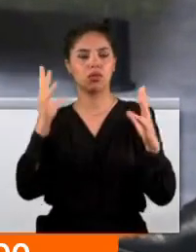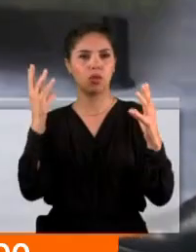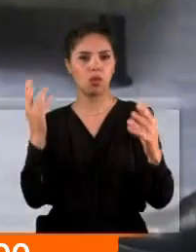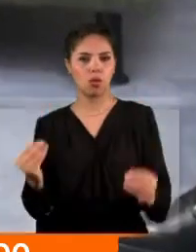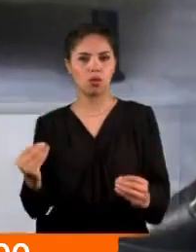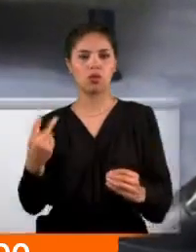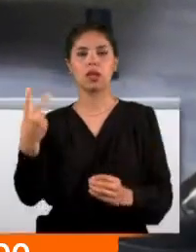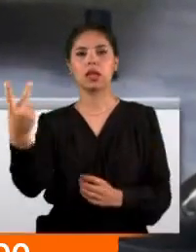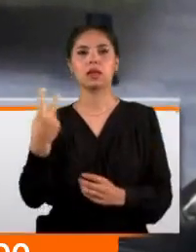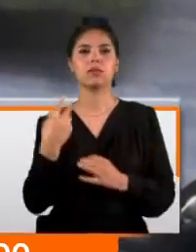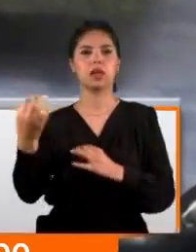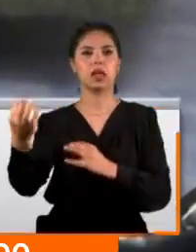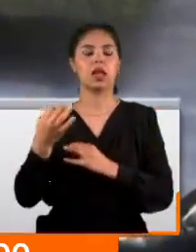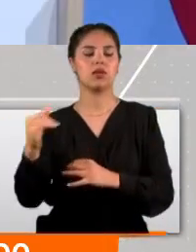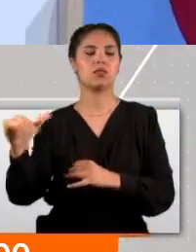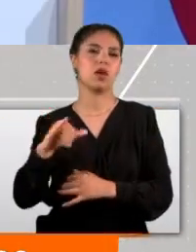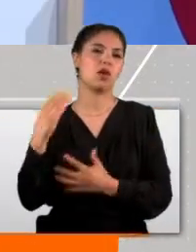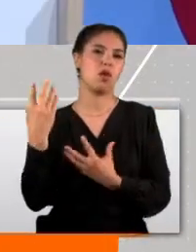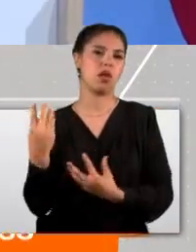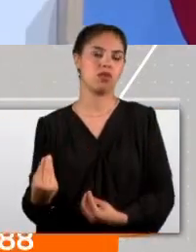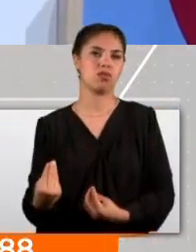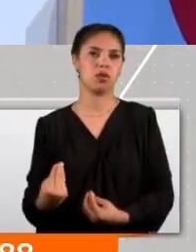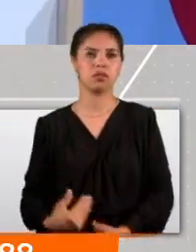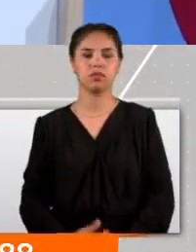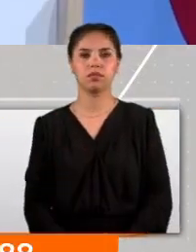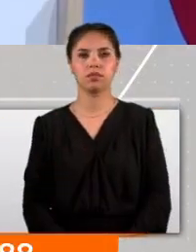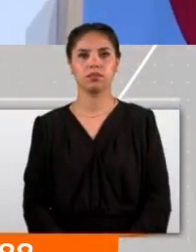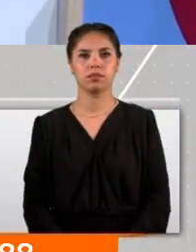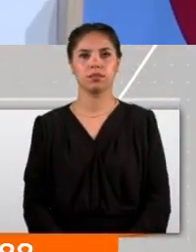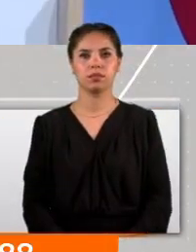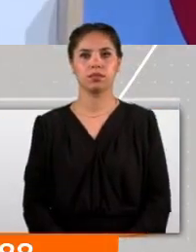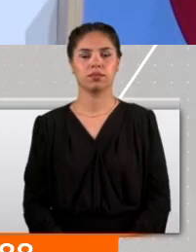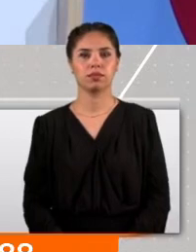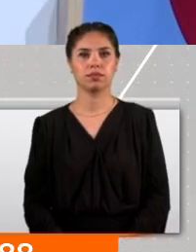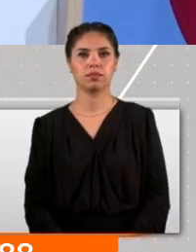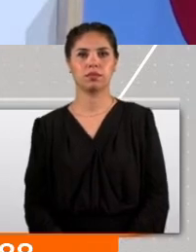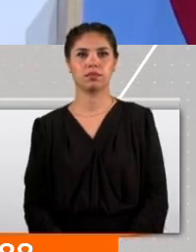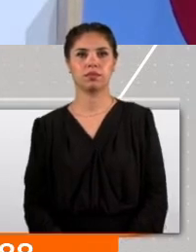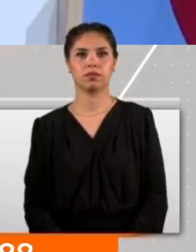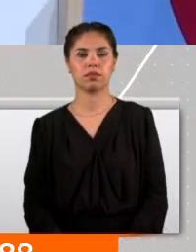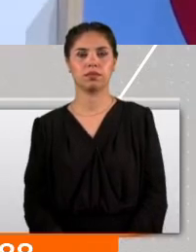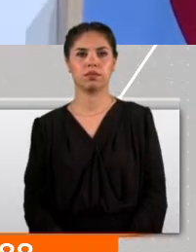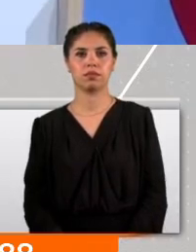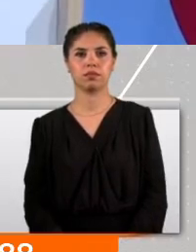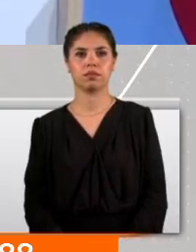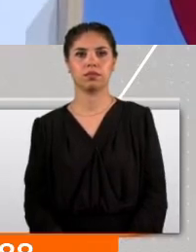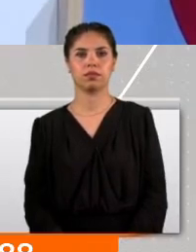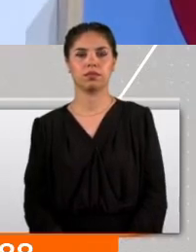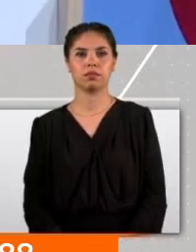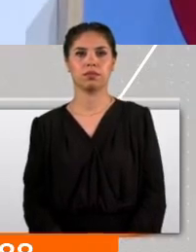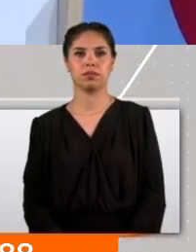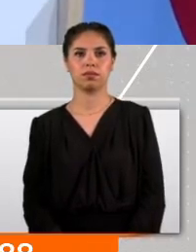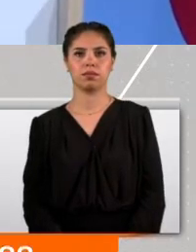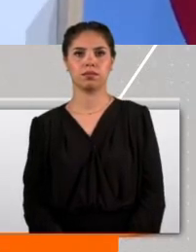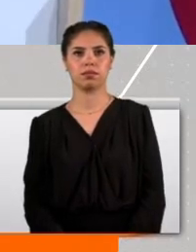komşuyla ilişkilerin yakınlığı artacak. Biz bugün Mitsotakis'te görüşme yaptık.